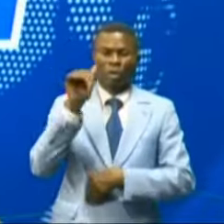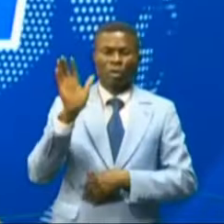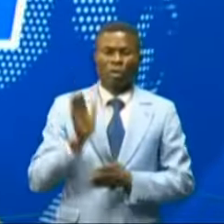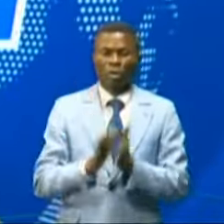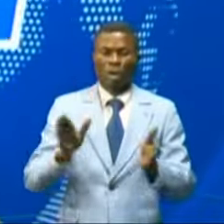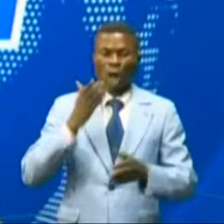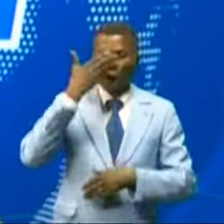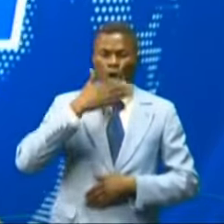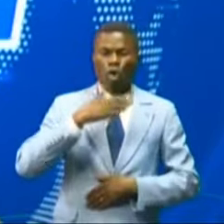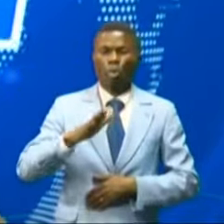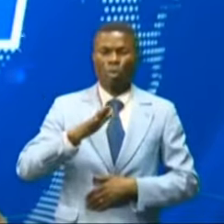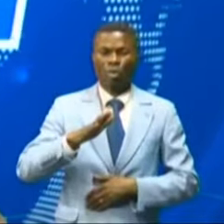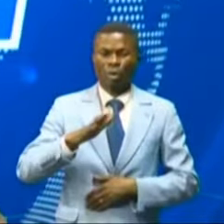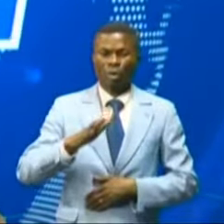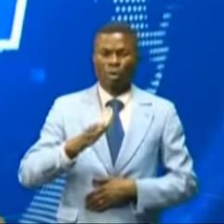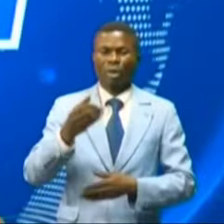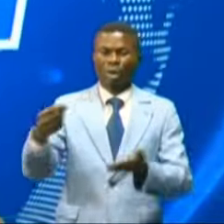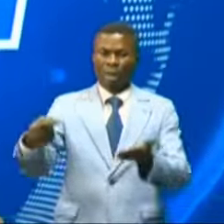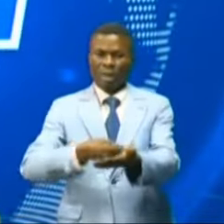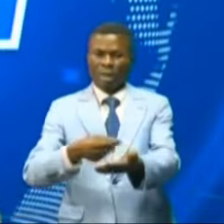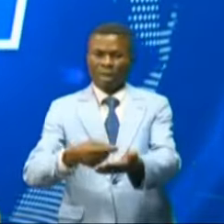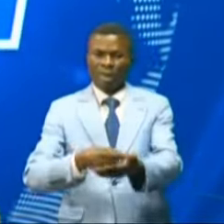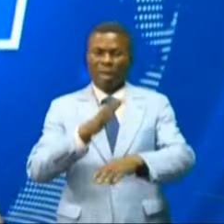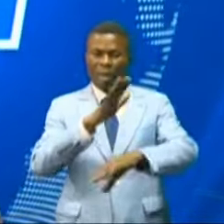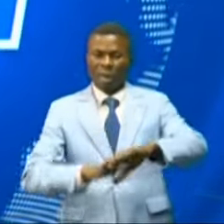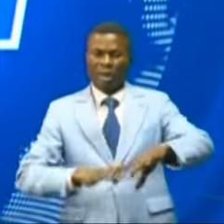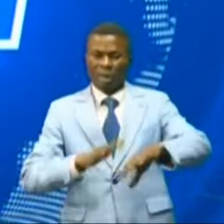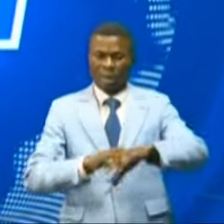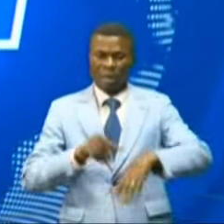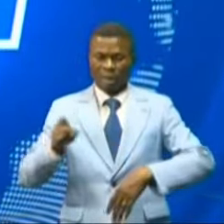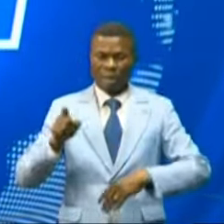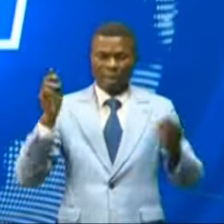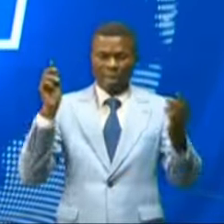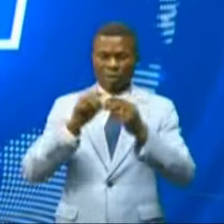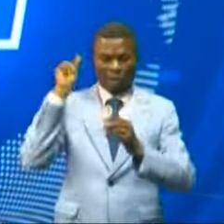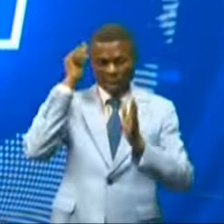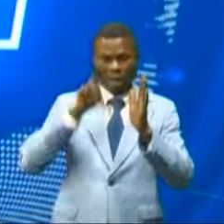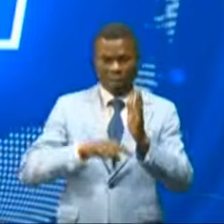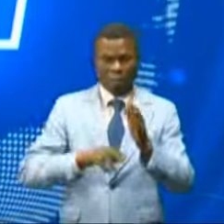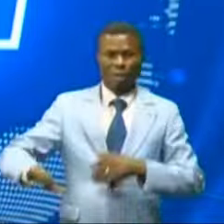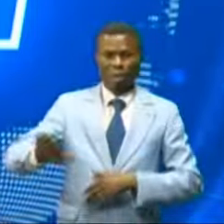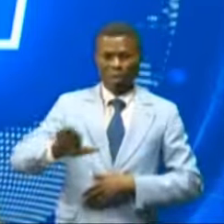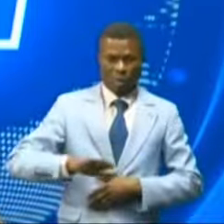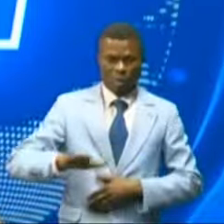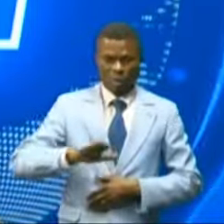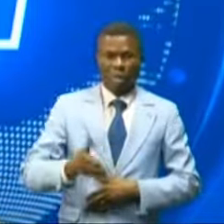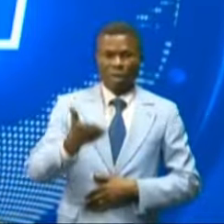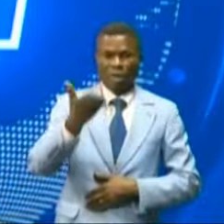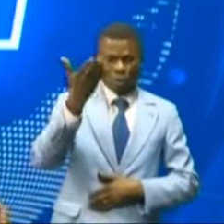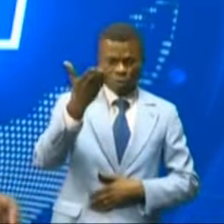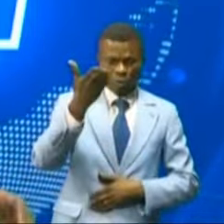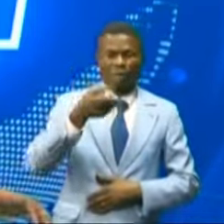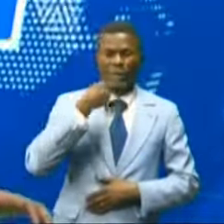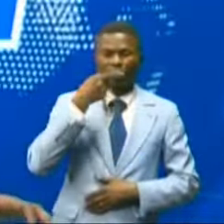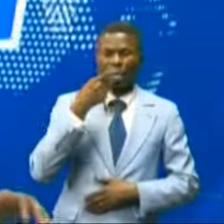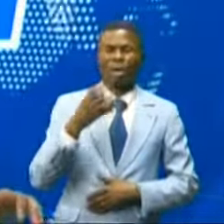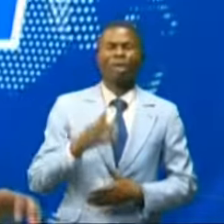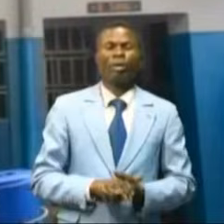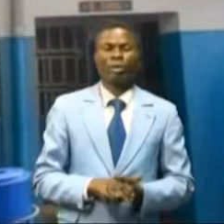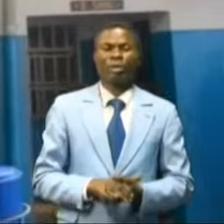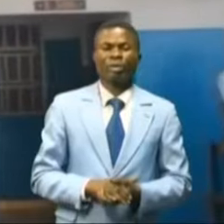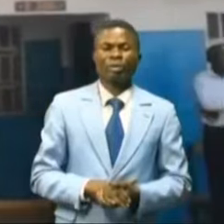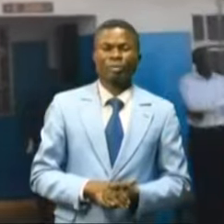du Centre national de la transfusion sanguine CNTS auprès du gouvernement de la République, Rodé Panda, pour d'autres